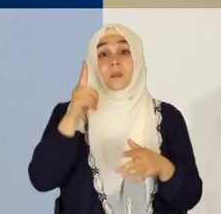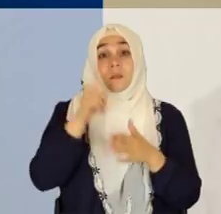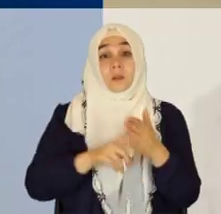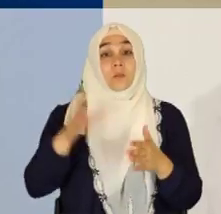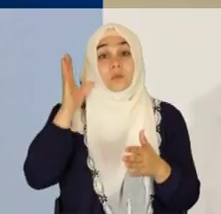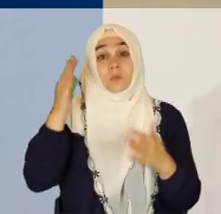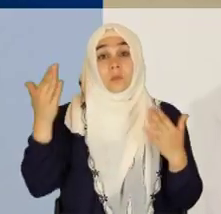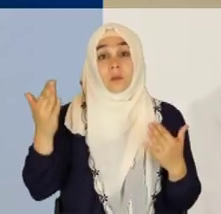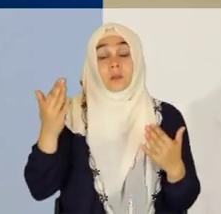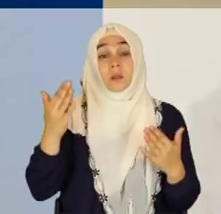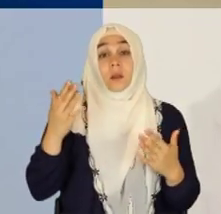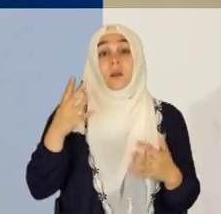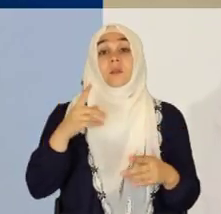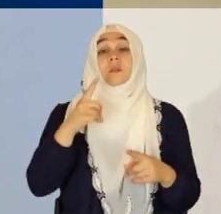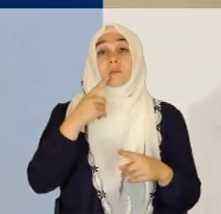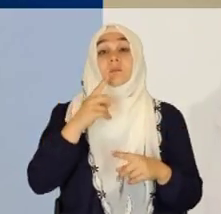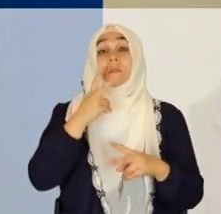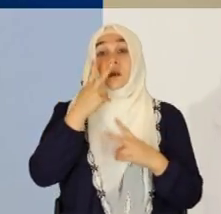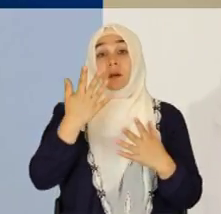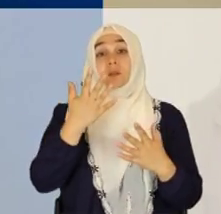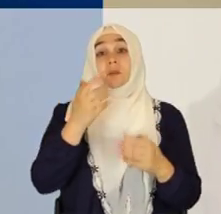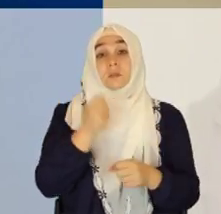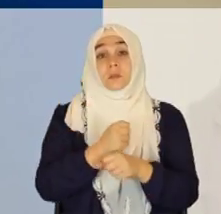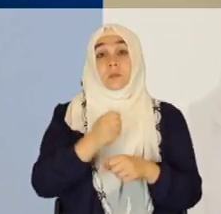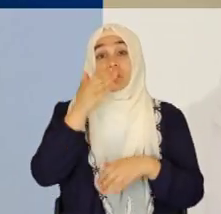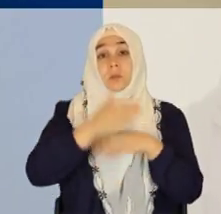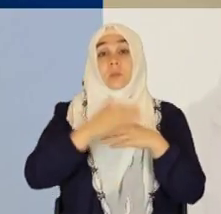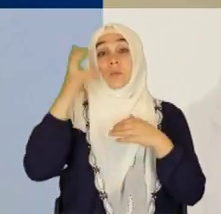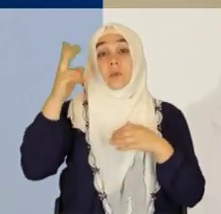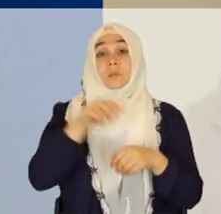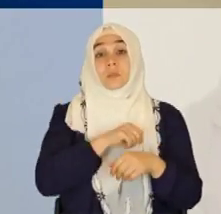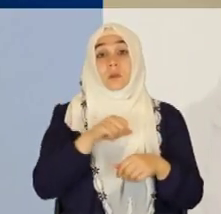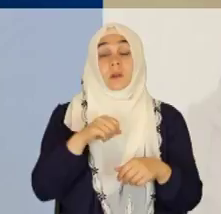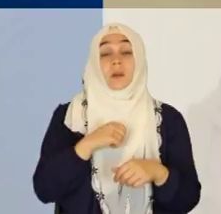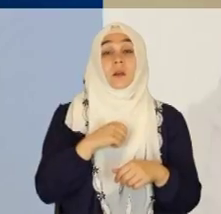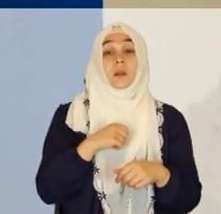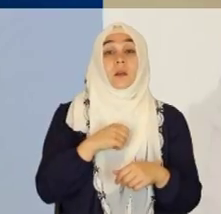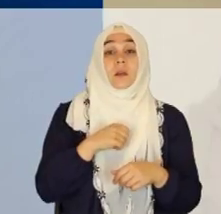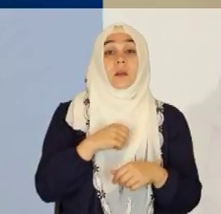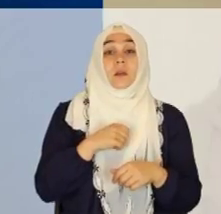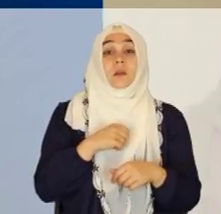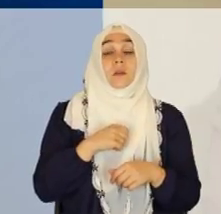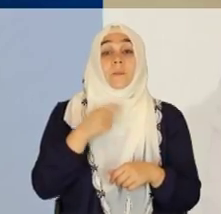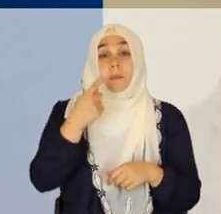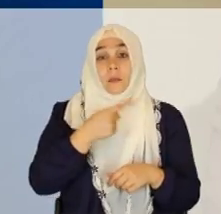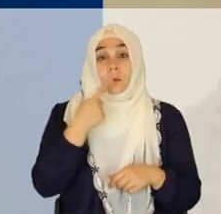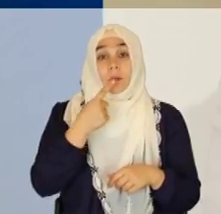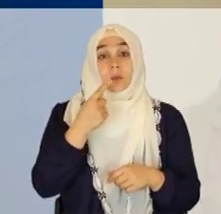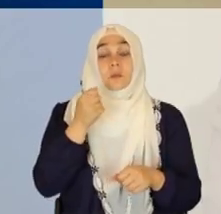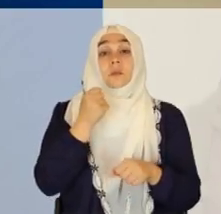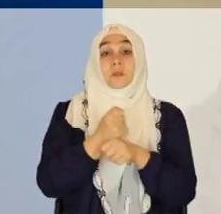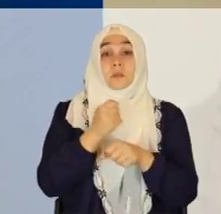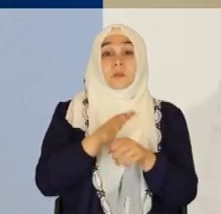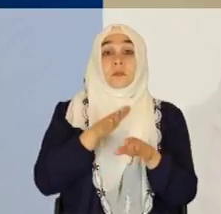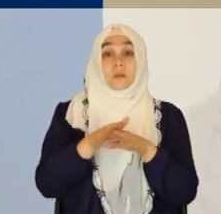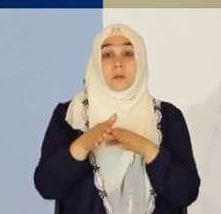musulmonlik siymosi bizda barq uradi. Mana shu demak, gaplarga amal qilib